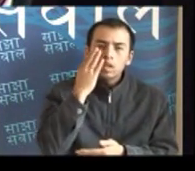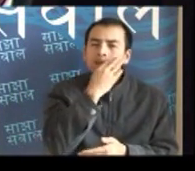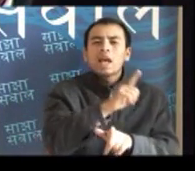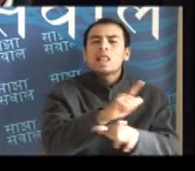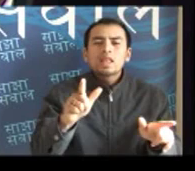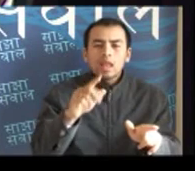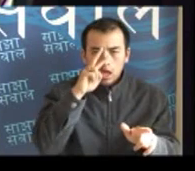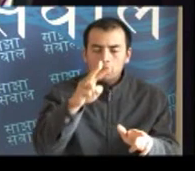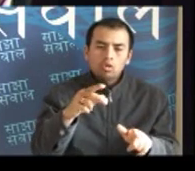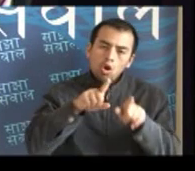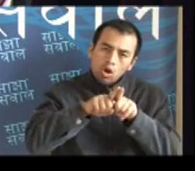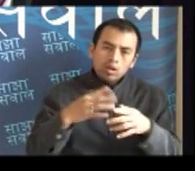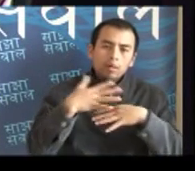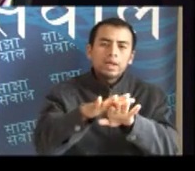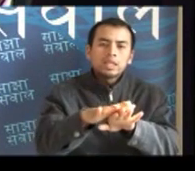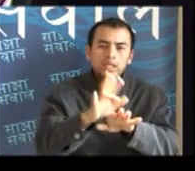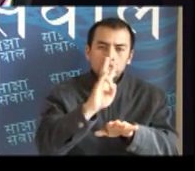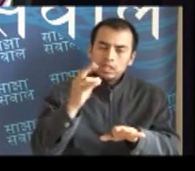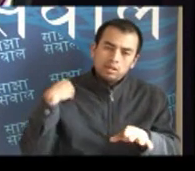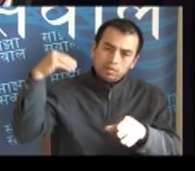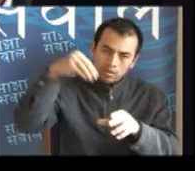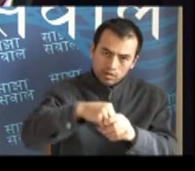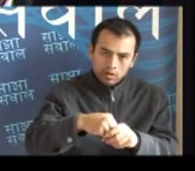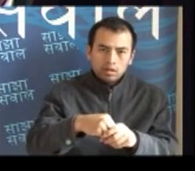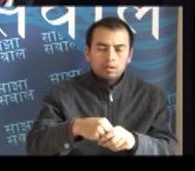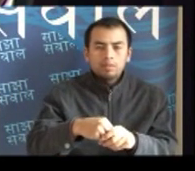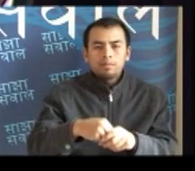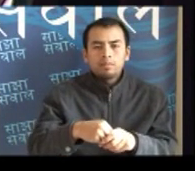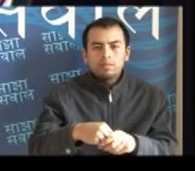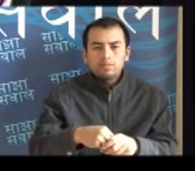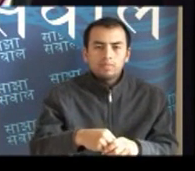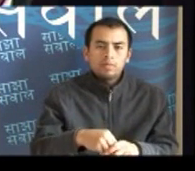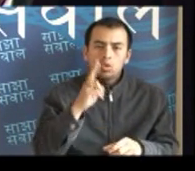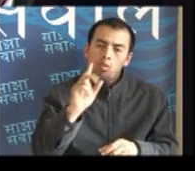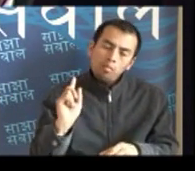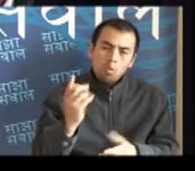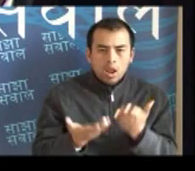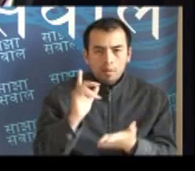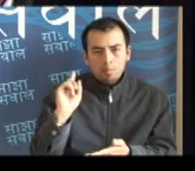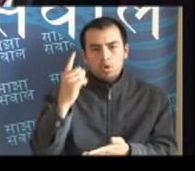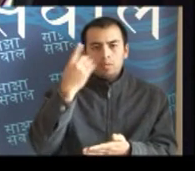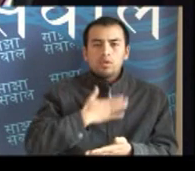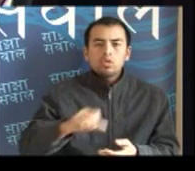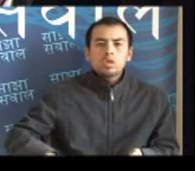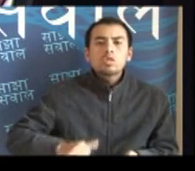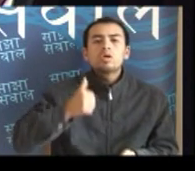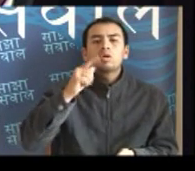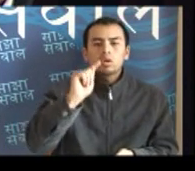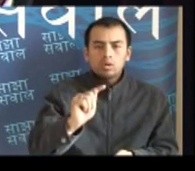दृष्टिविहीन नभएका विद्यार्थीहरू सँगै पढ्ने विद्यालयमा भर्ना गरियो, र त्यो नै सायद मलाई लाग्छ मेरो